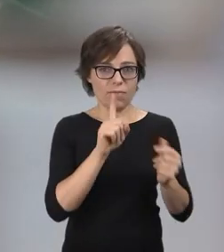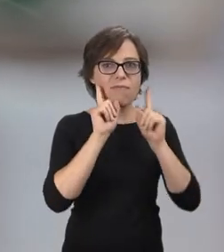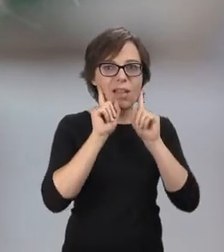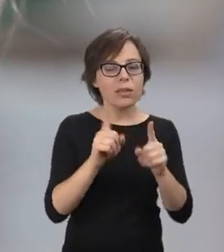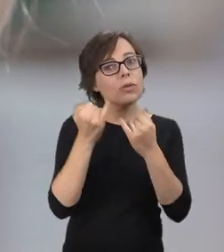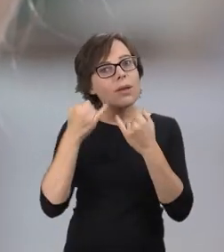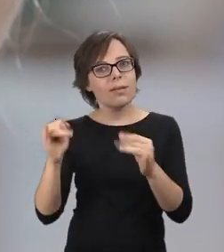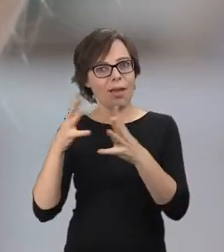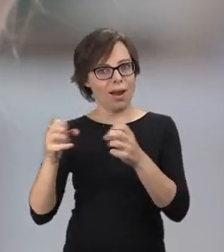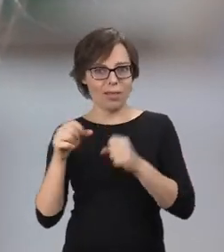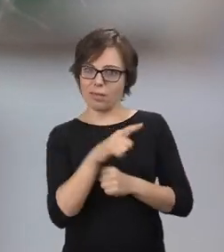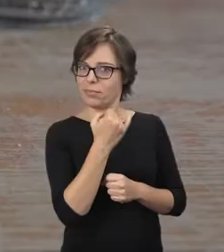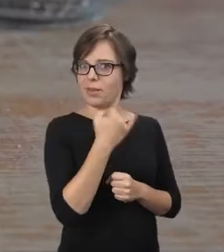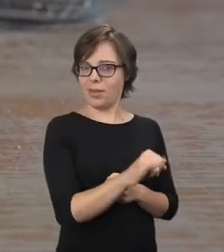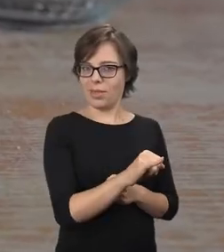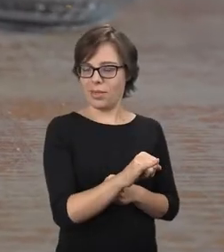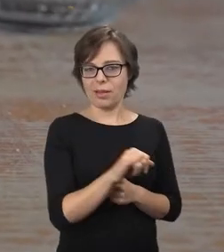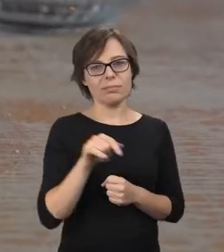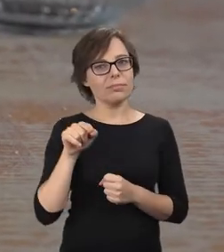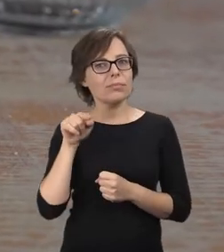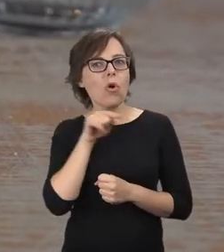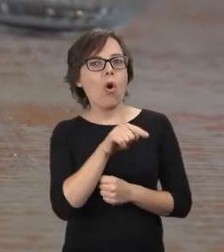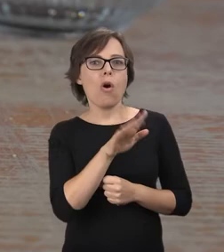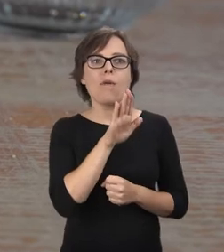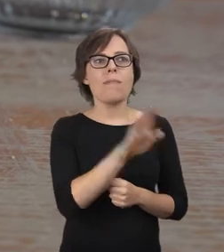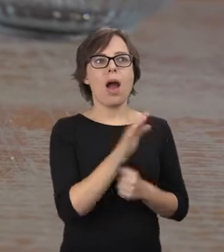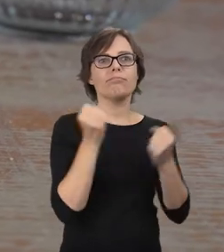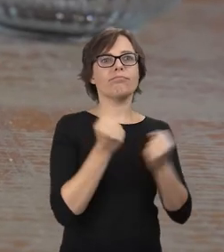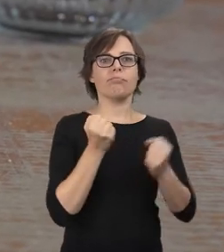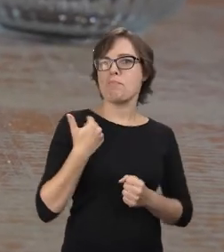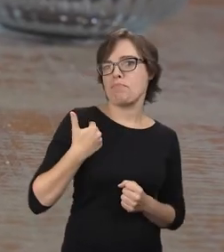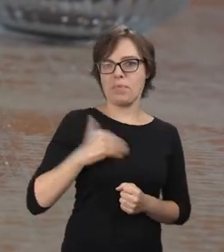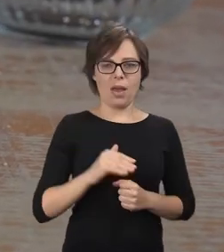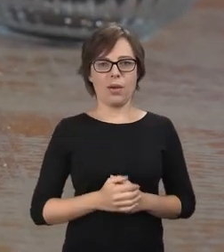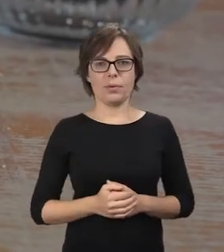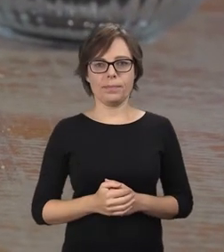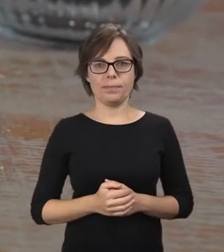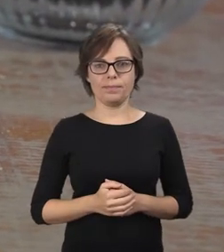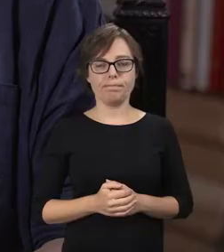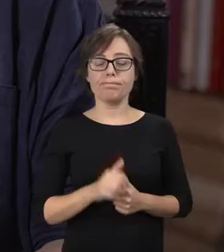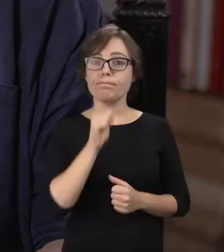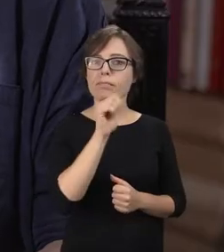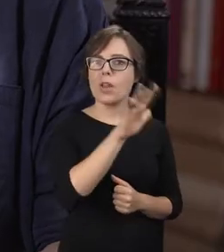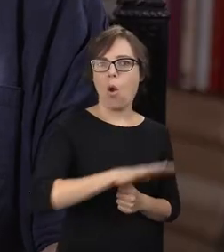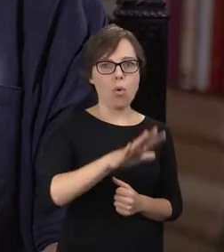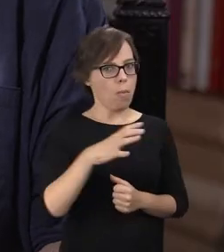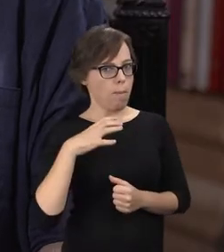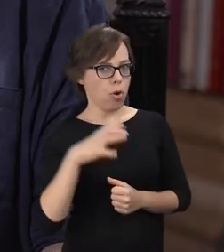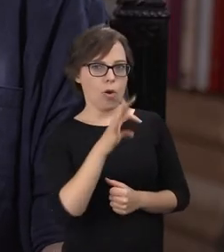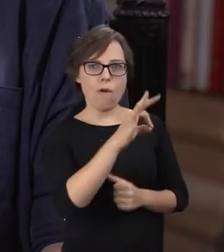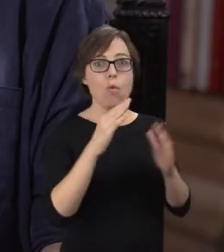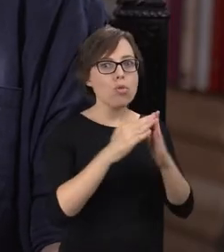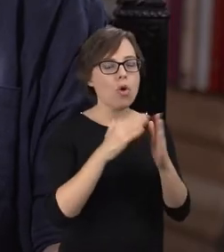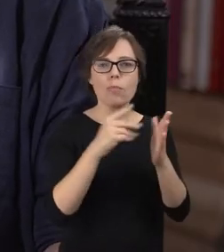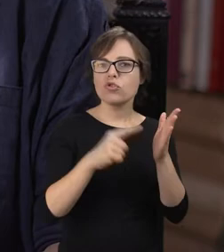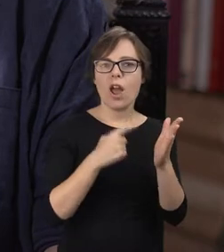i rzeczywiście odróżnia się od wszystkich innych glinek, które są używane w ceramice, tą swoją niezwykłą białością. Możni Europejczycy w